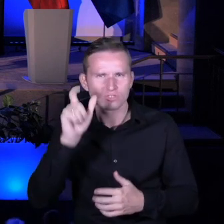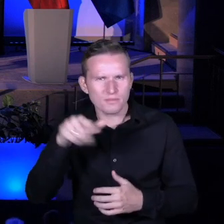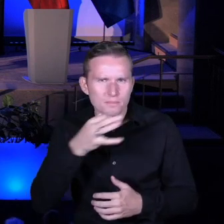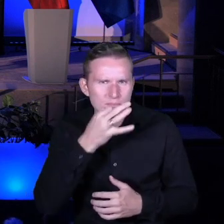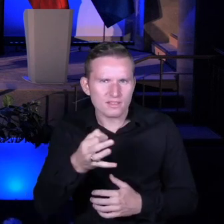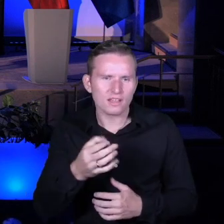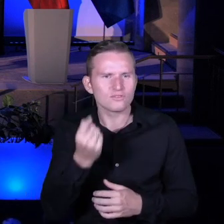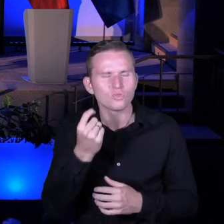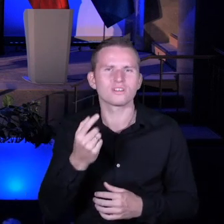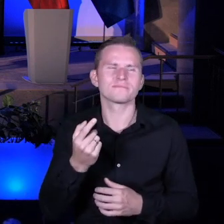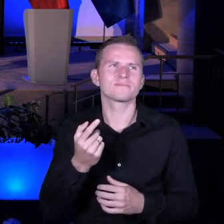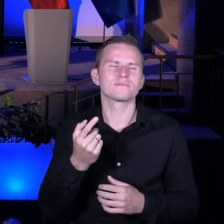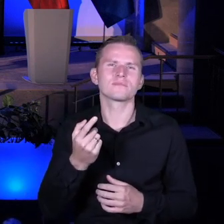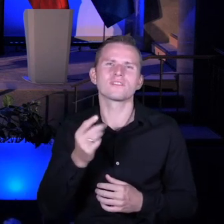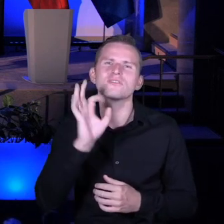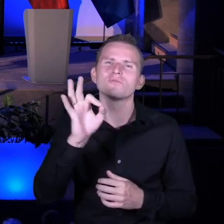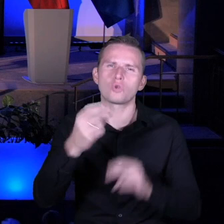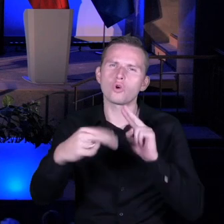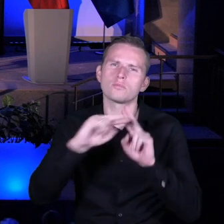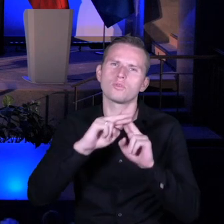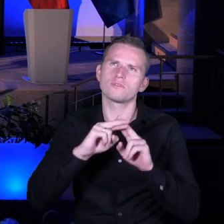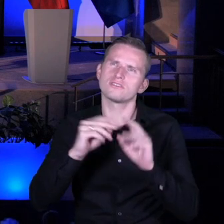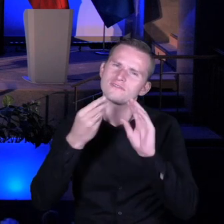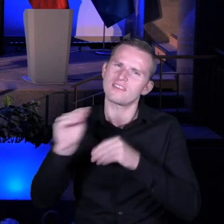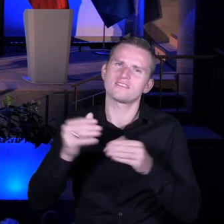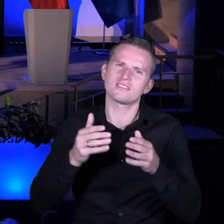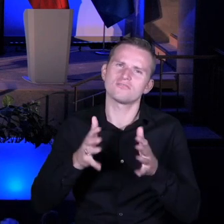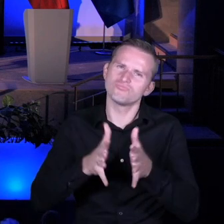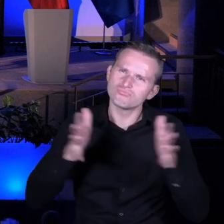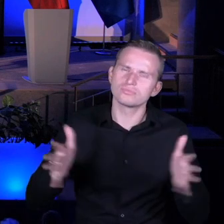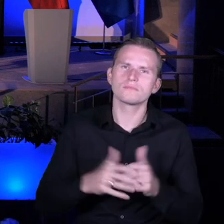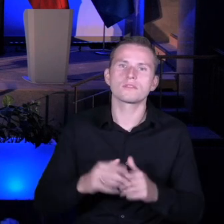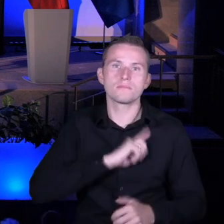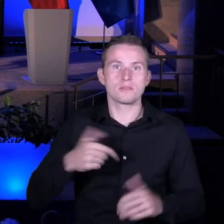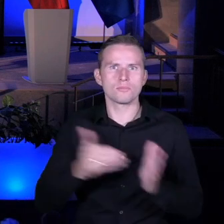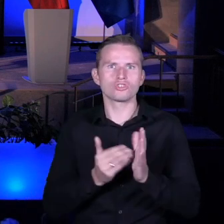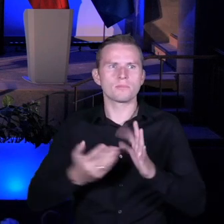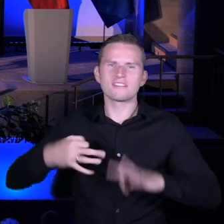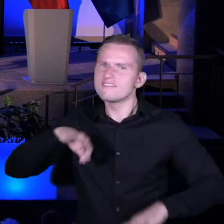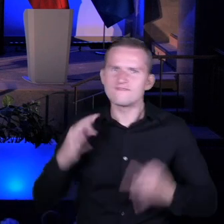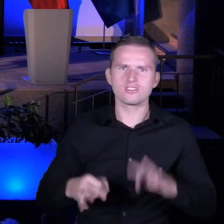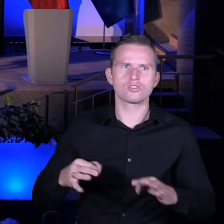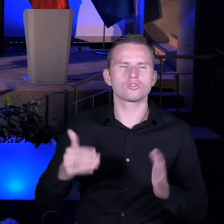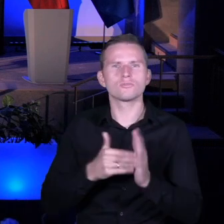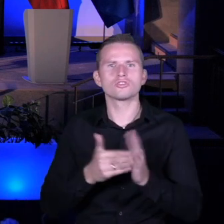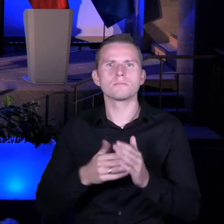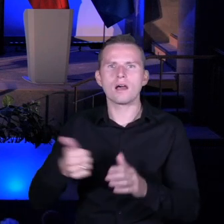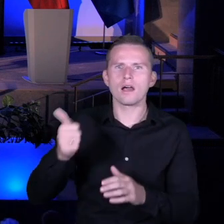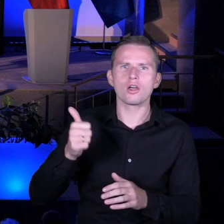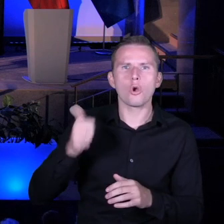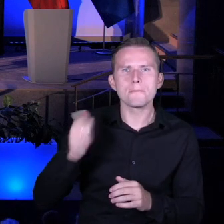pogłębić trochę tę pierwszą wypowiedź, bo mówimy o zwinności, mówimy o tym, że potrzebujemy innego zestawu kompetencji i tym